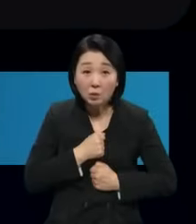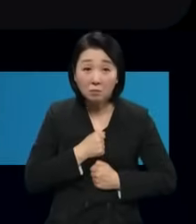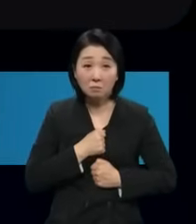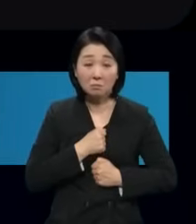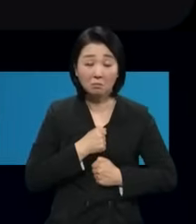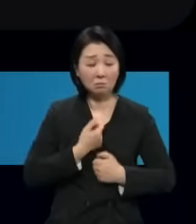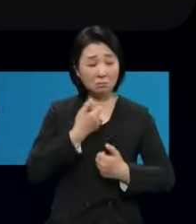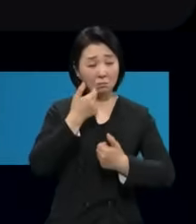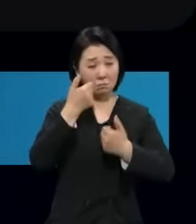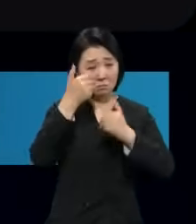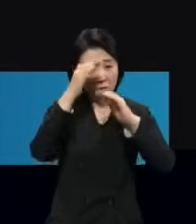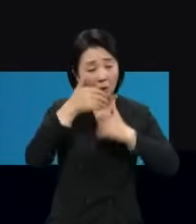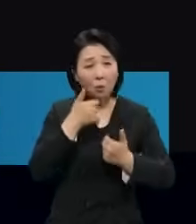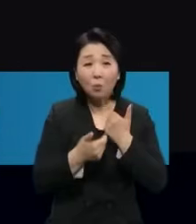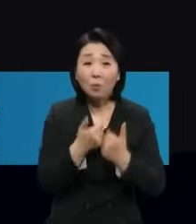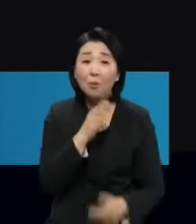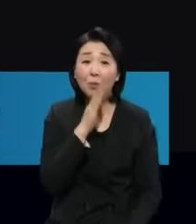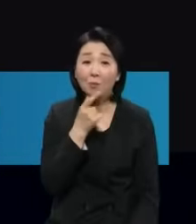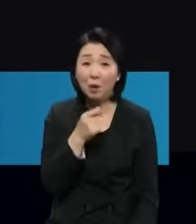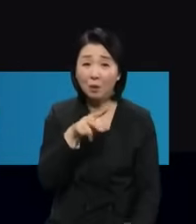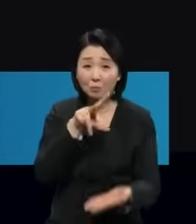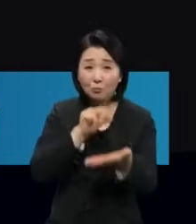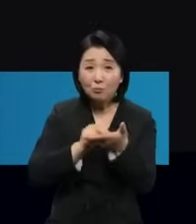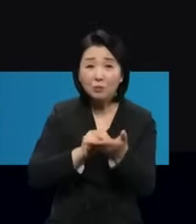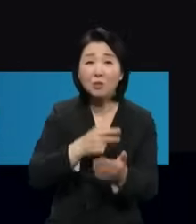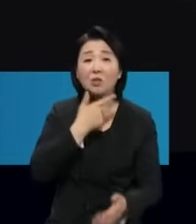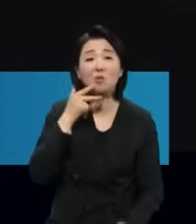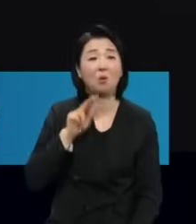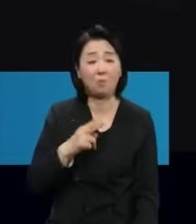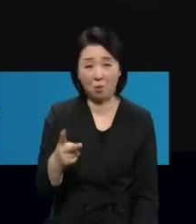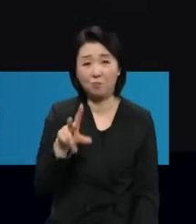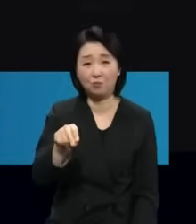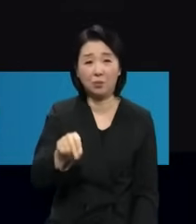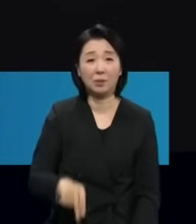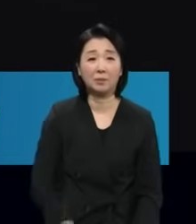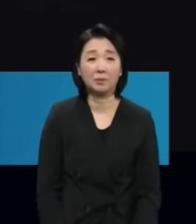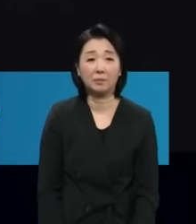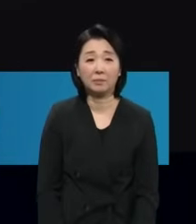내용도 어색하기는 한데요 그런데 문제는 영어